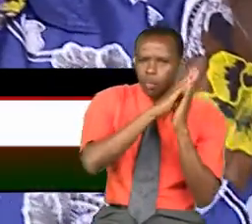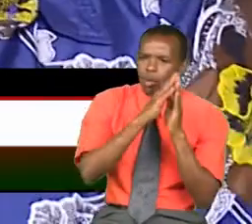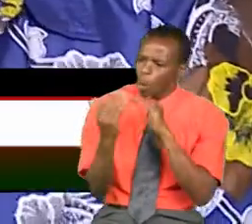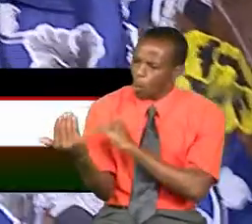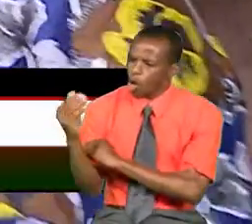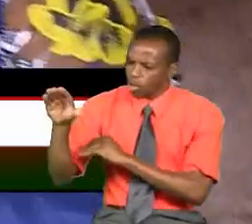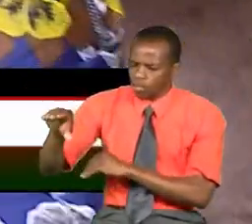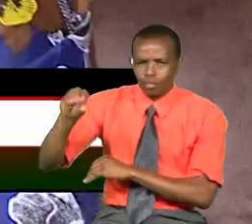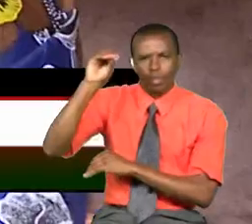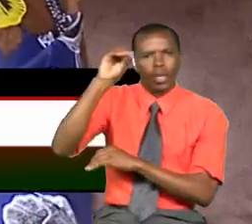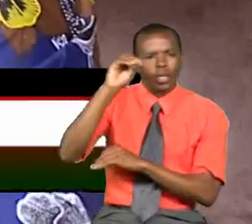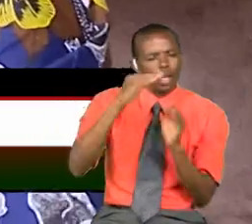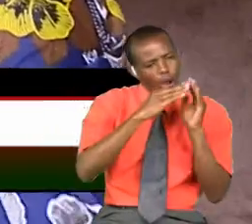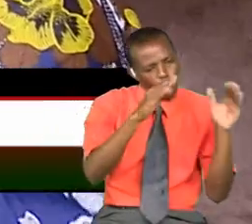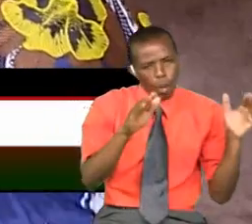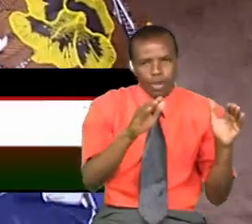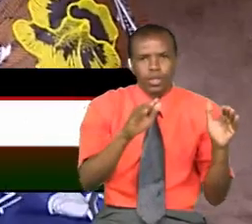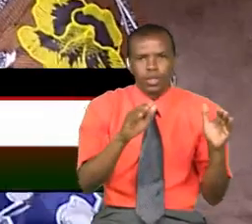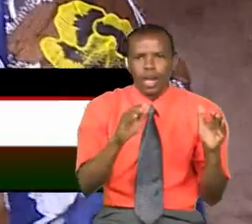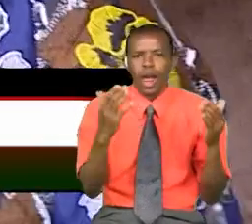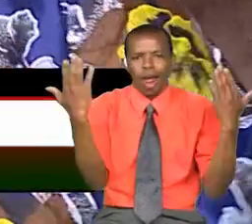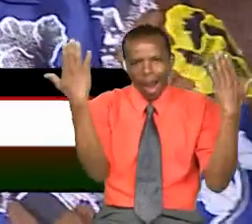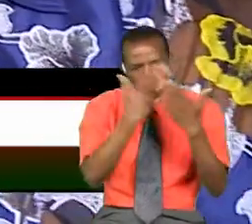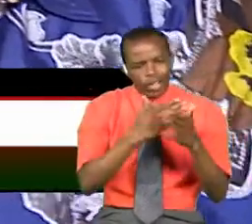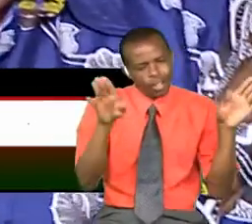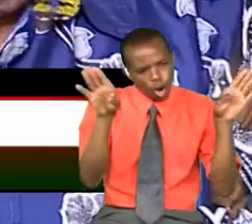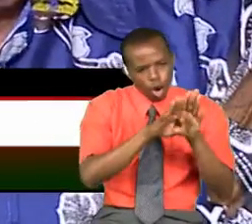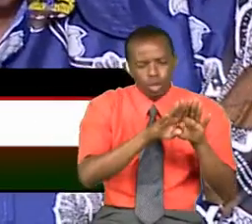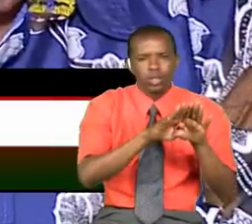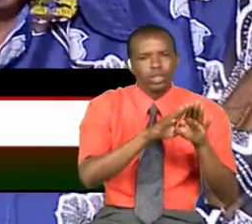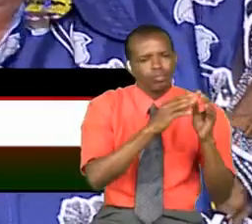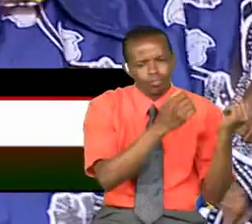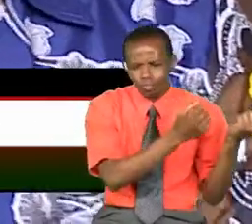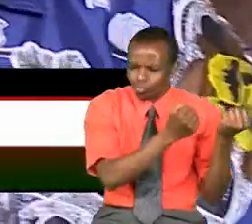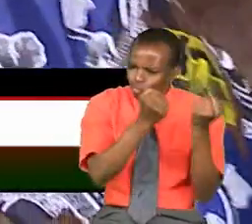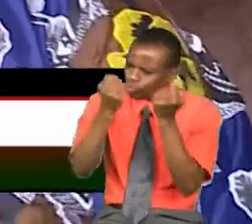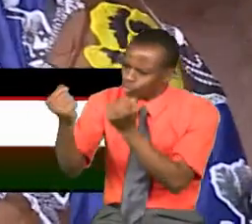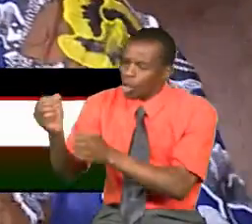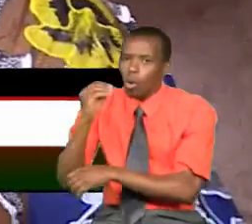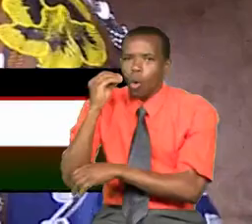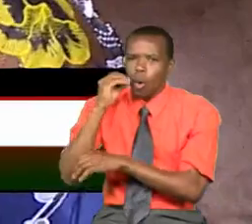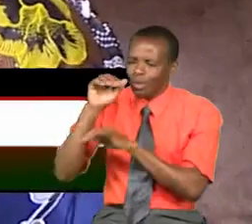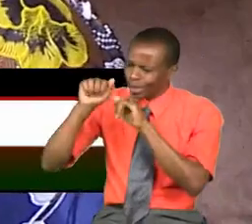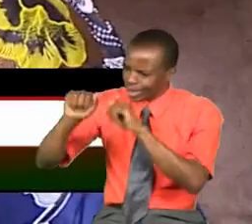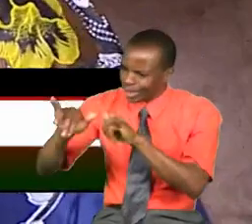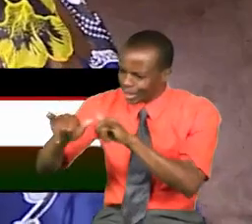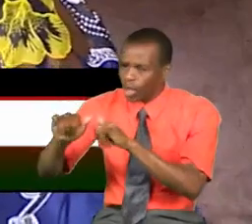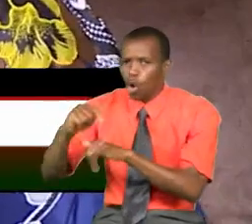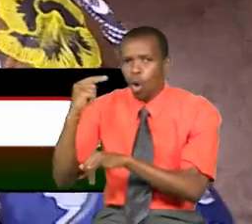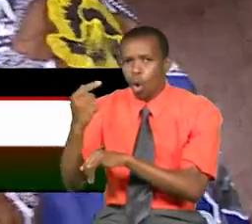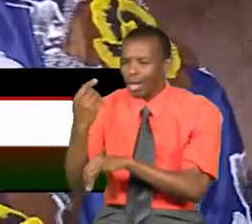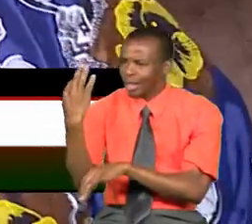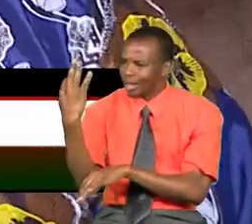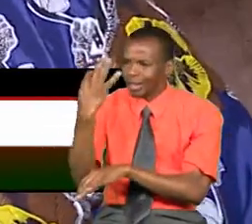kunichukua alfajiri, nafungua stesheni usiku, nikifunga stesheni wanampeleka nyumbani. Nilikaa pale peke yangu for